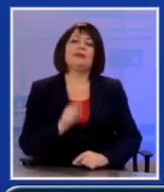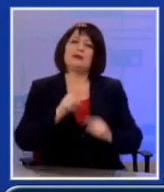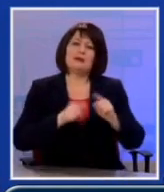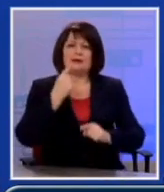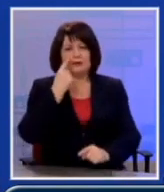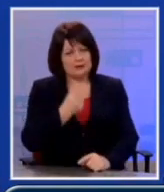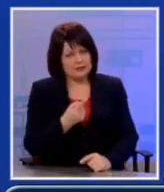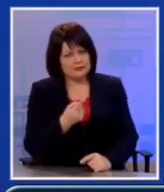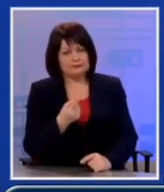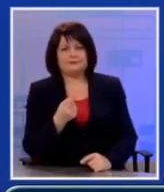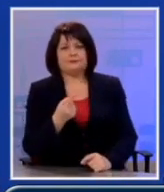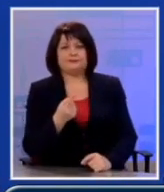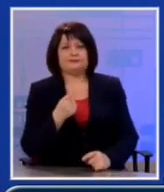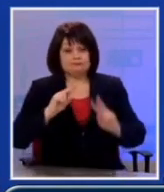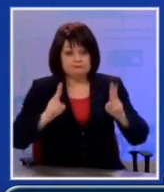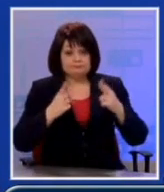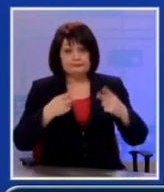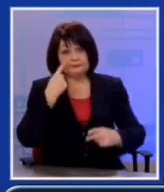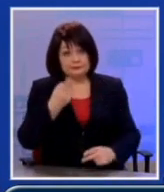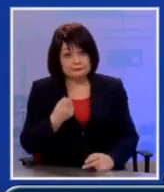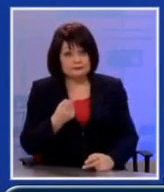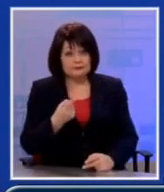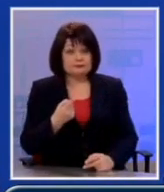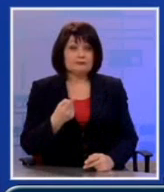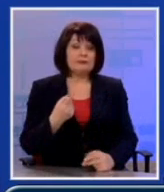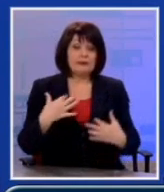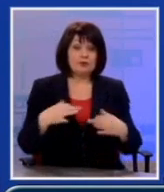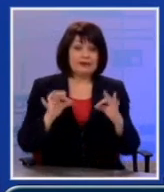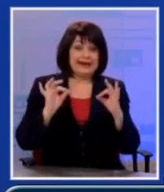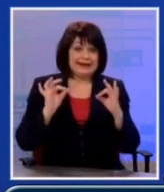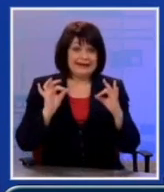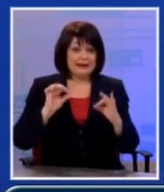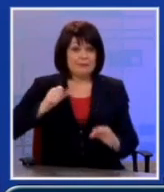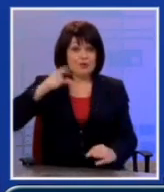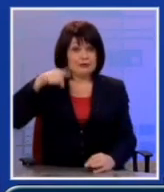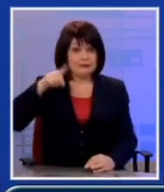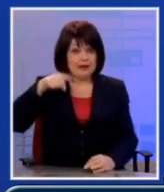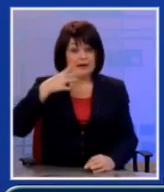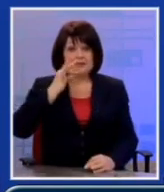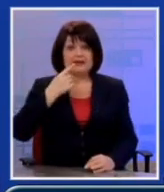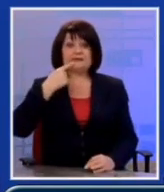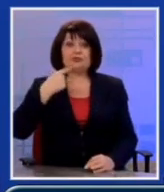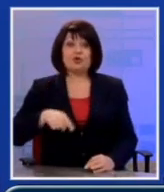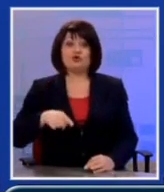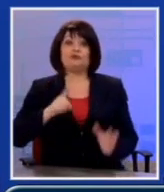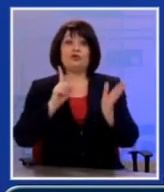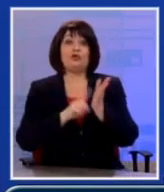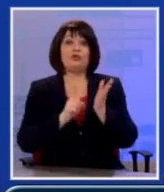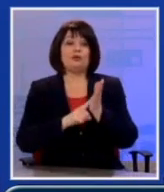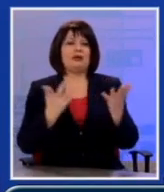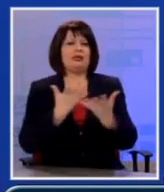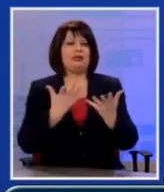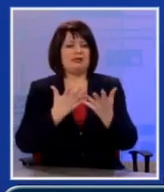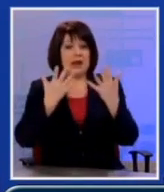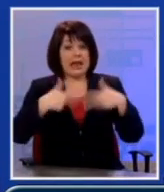που εντοπίστηκαν ήδη από την πρώτη μέρα και προσβάλλουν την νόμιμη και διαφανή λειτουργία